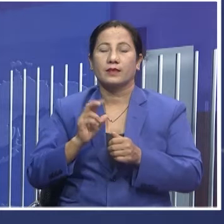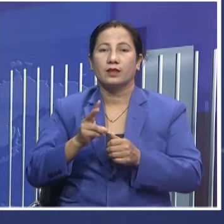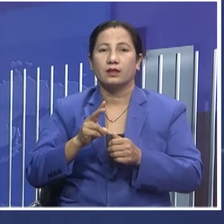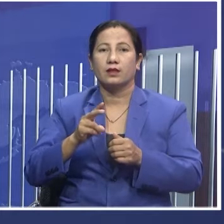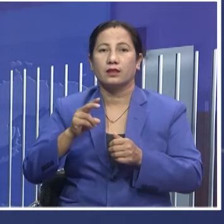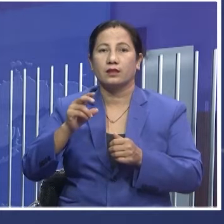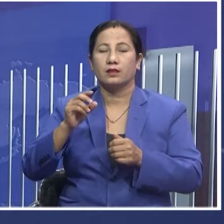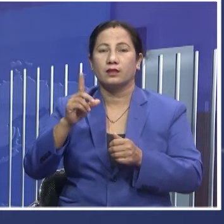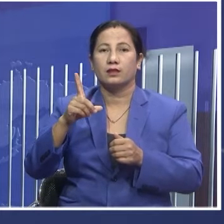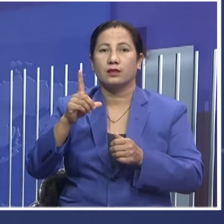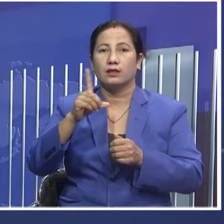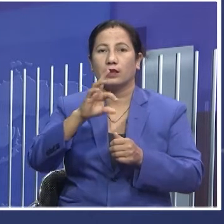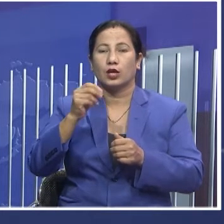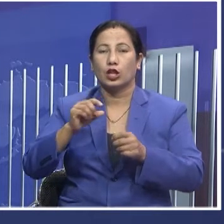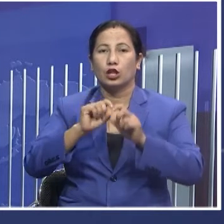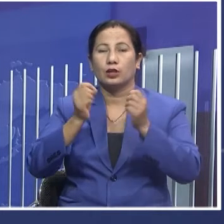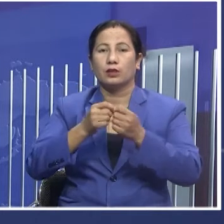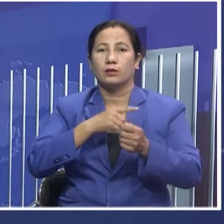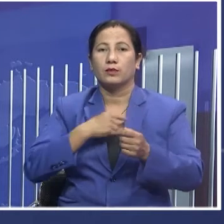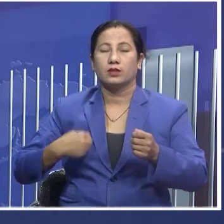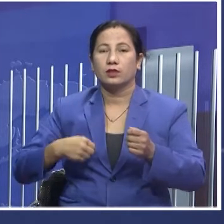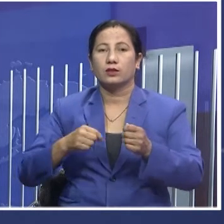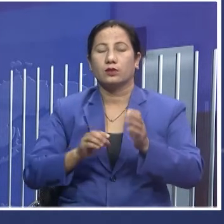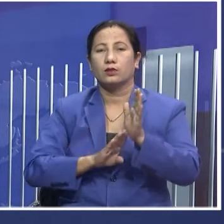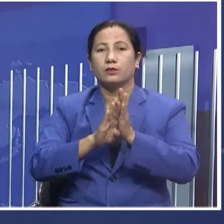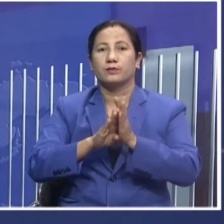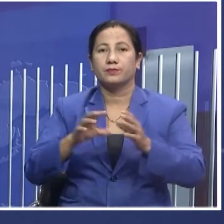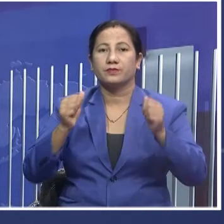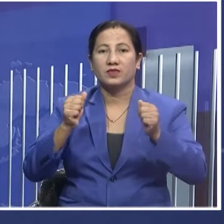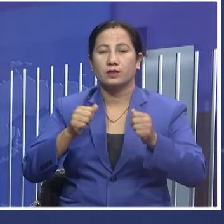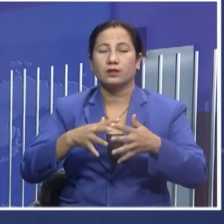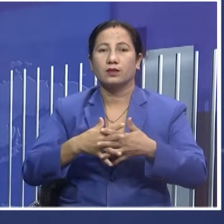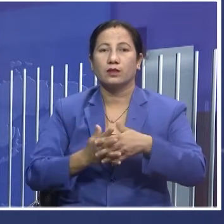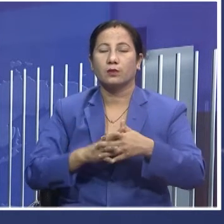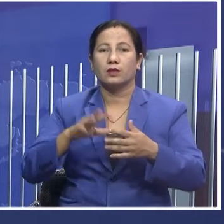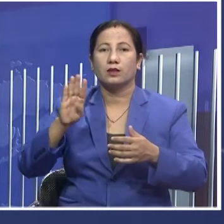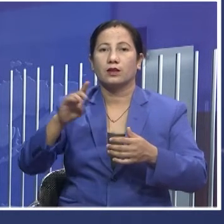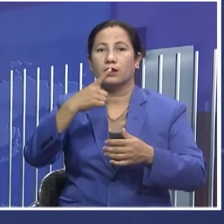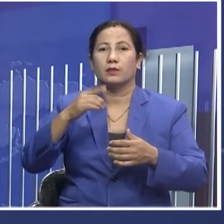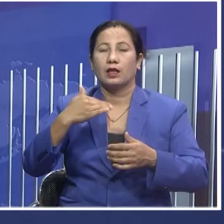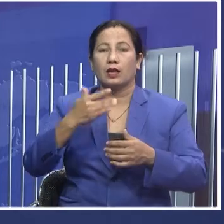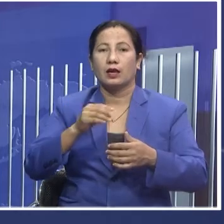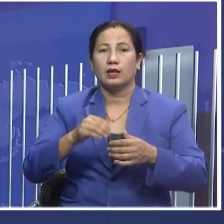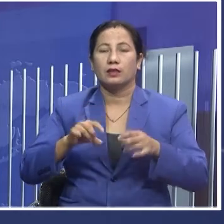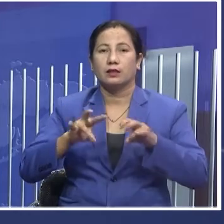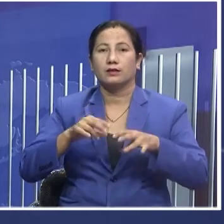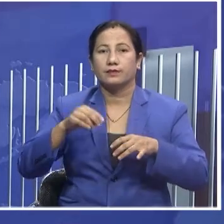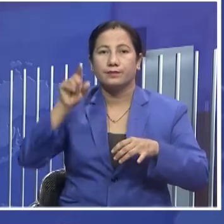इन्डो प्यासिफिक क्षेत्रमा चीनको बढ्दो शक्ति र सैन्य उपस्थितिबाट अमेरिका, बेलायत र अस्ट्रेलिया चिन्तित छन्।